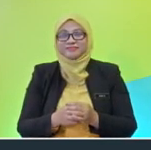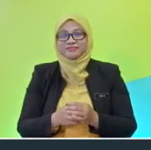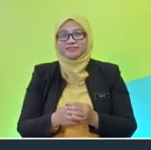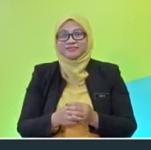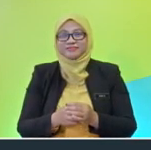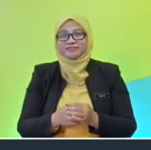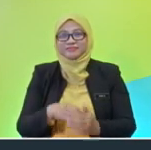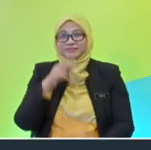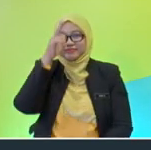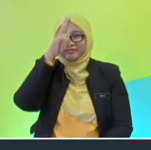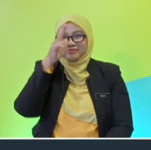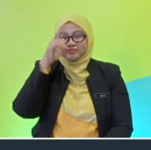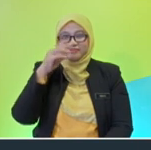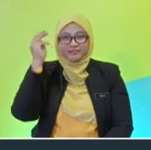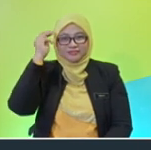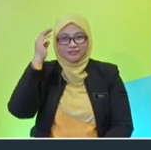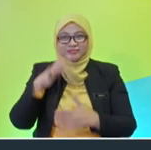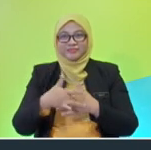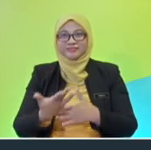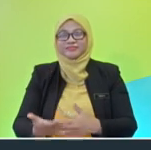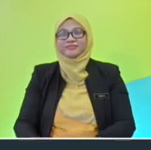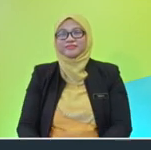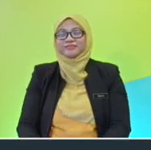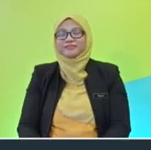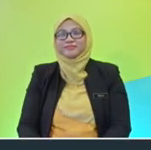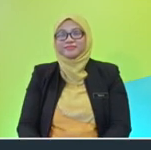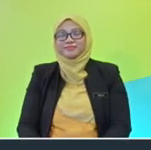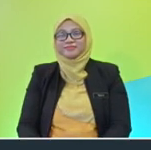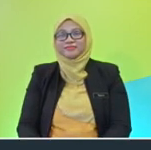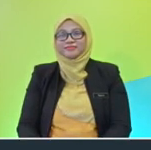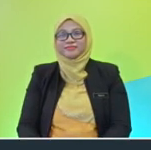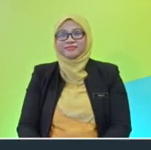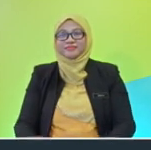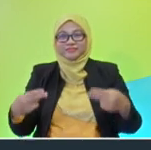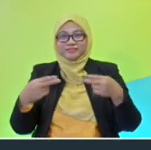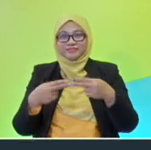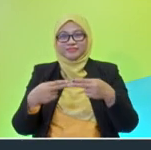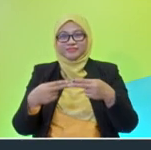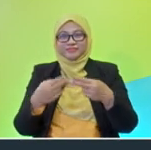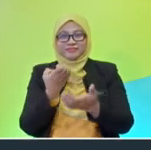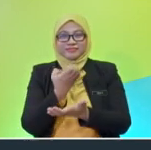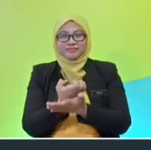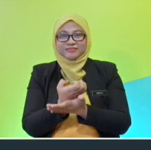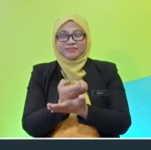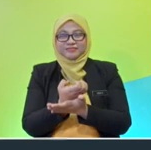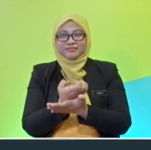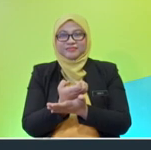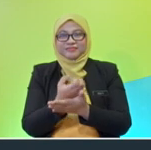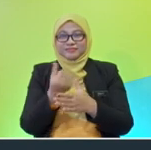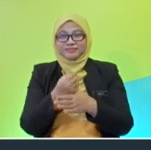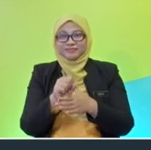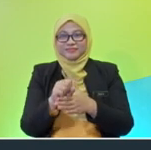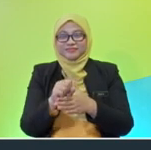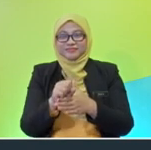nanti kita akan berikan ganjaran kepada Ais oke yang mana melalui hubungan ekonomi antara Kerajaan Melayu awal dan juga